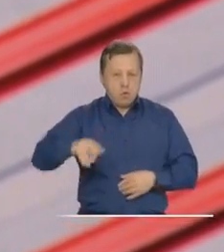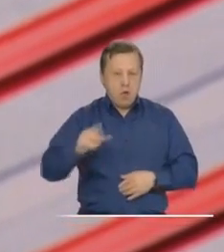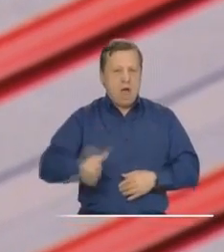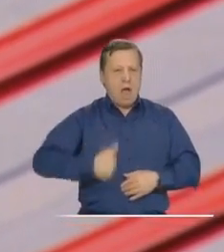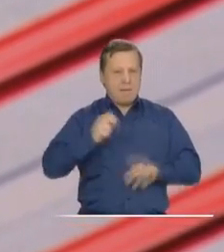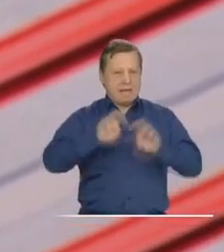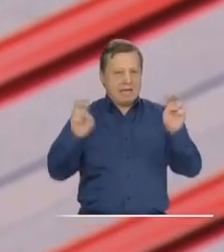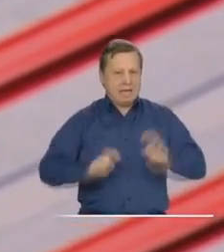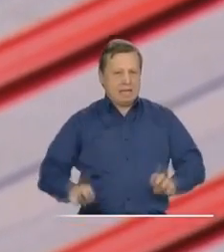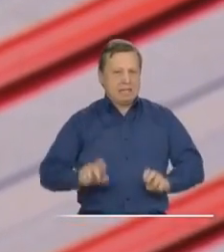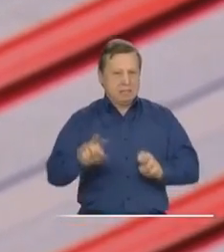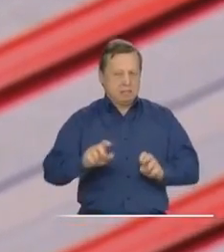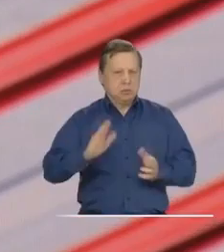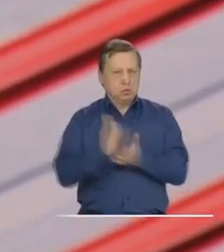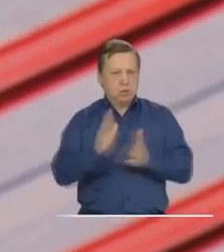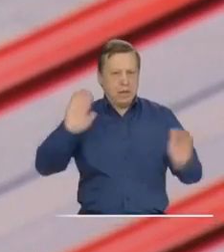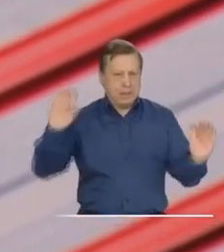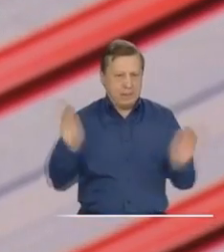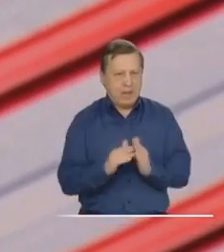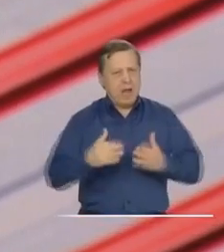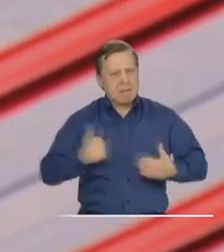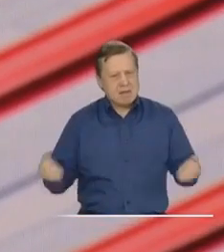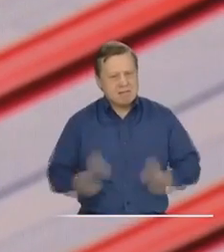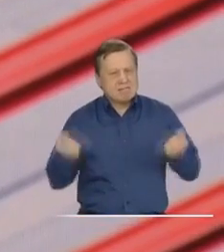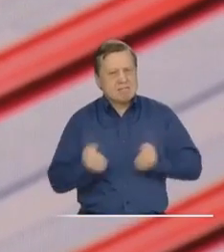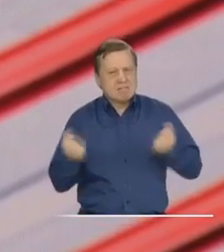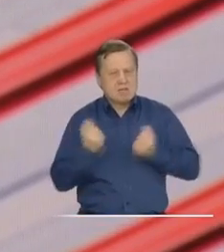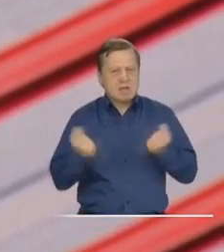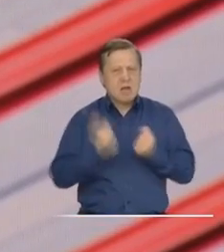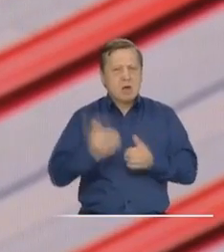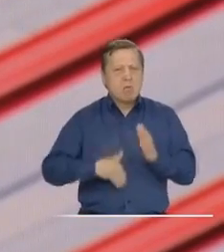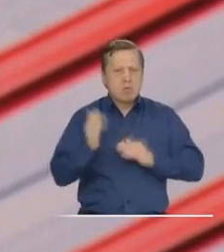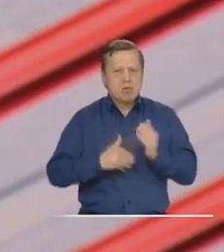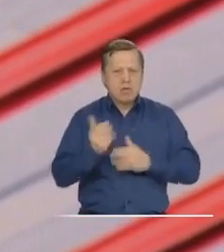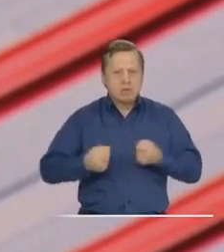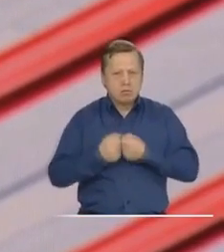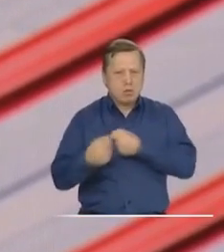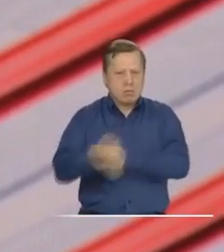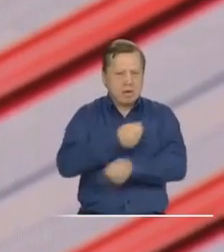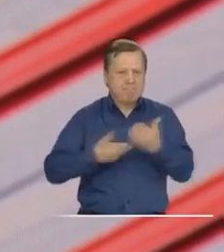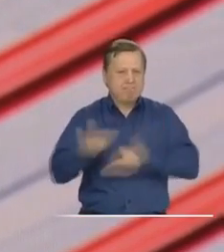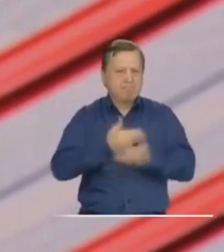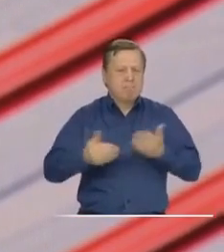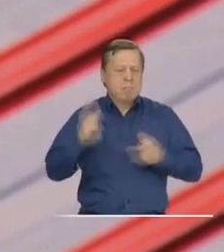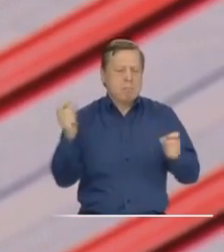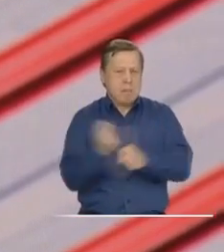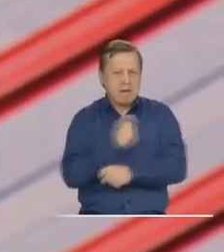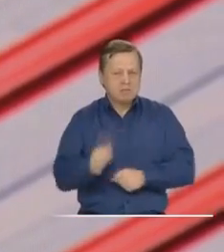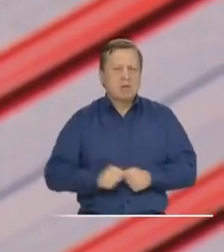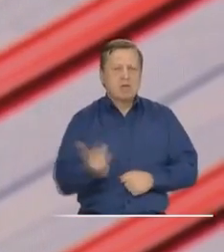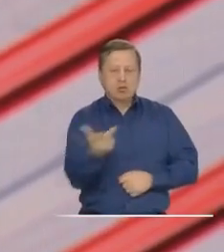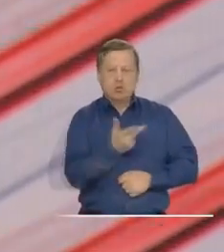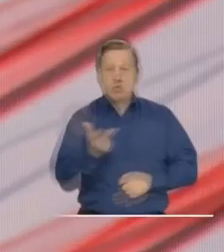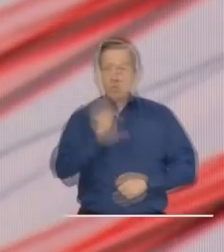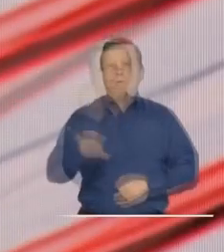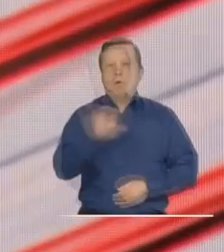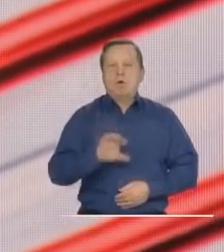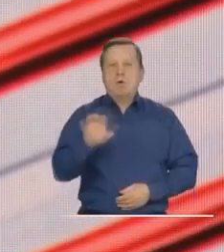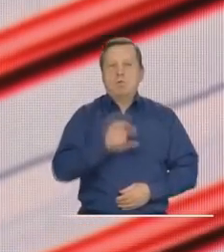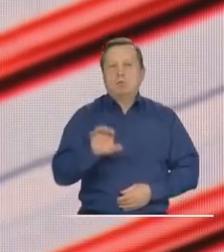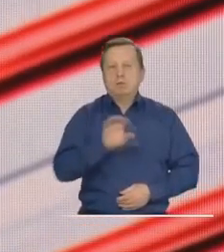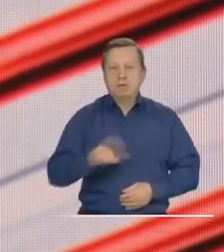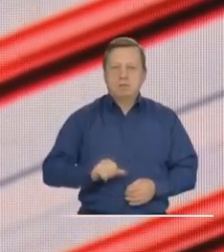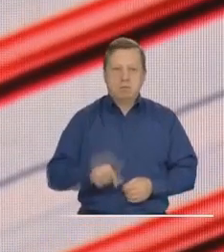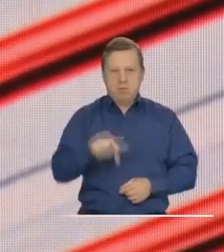kryzysu żebyśmy byli tutaj aktywni żebyśmy dalej zbudowali współpracy państw unii europejskiej w ramach trójmorza którą rozpoczęliśmy 5 lat temu